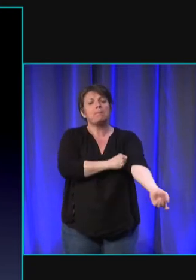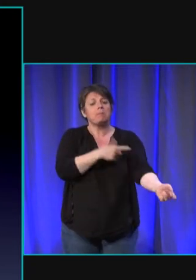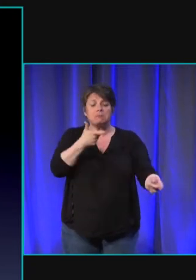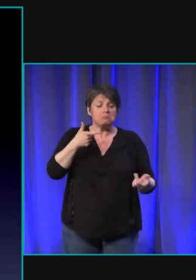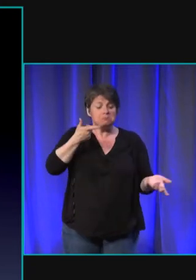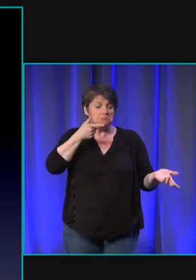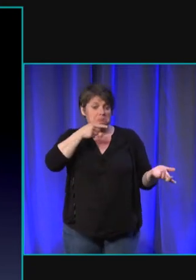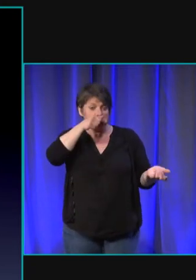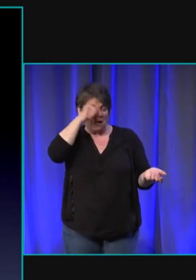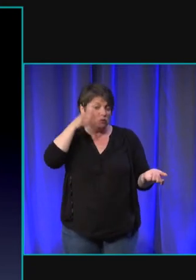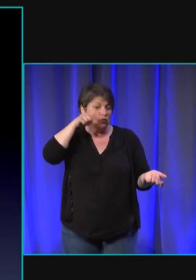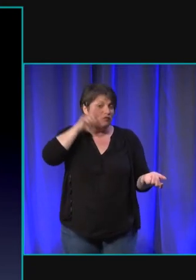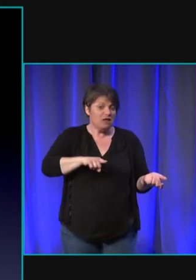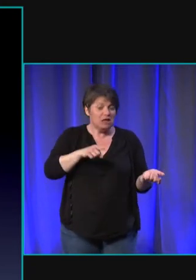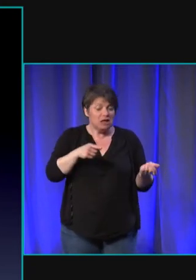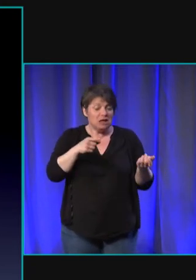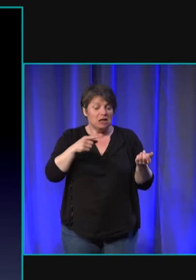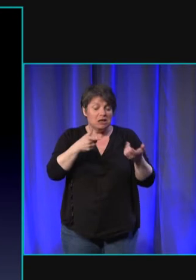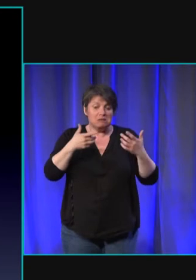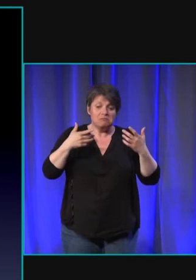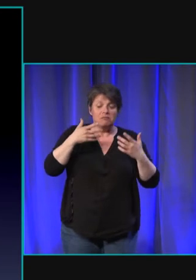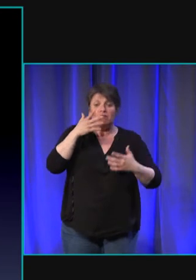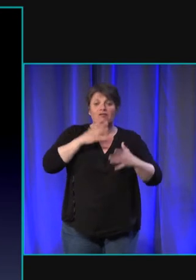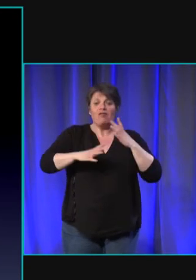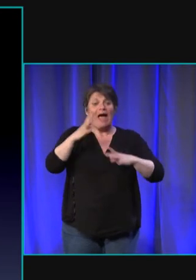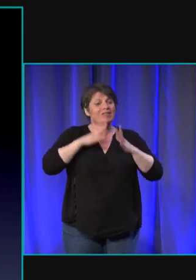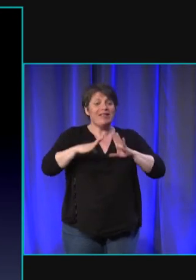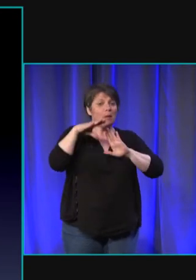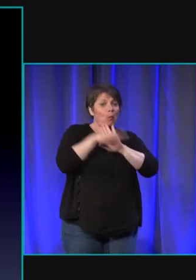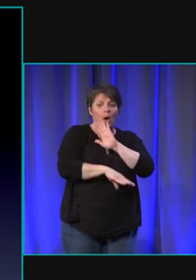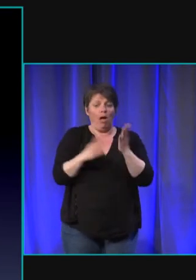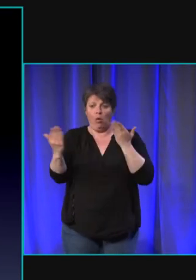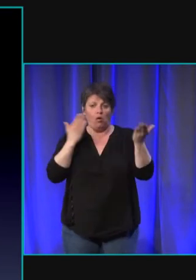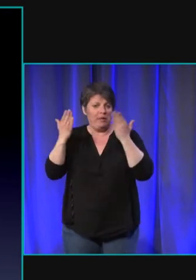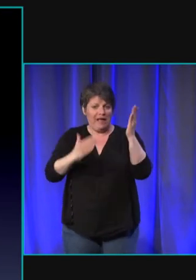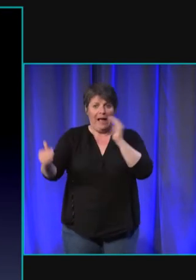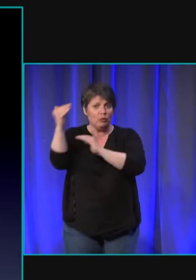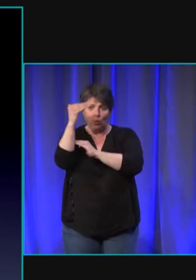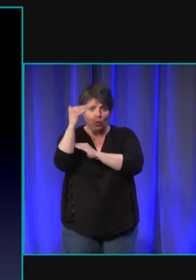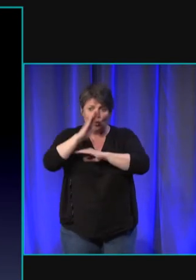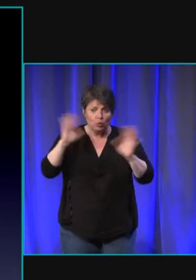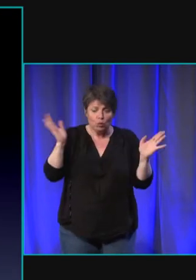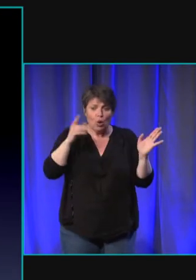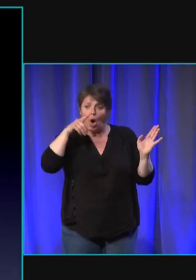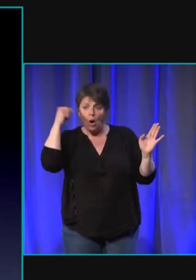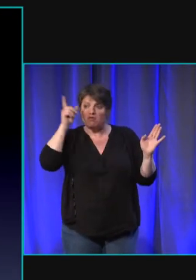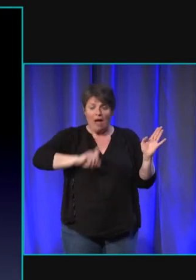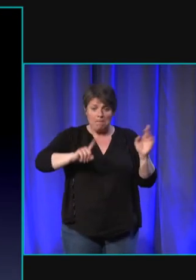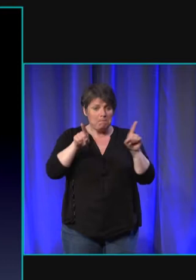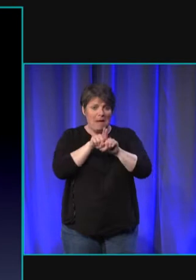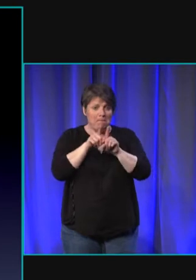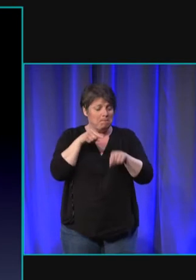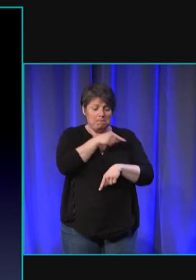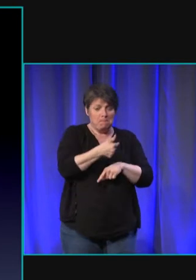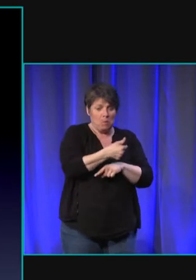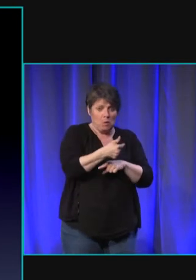leur sexe, auront toujours un indice de fatigue qui sera plus faible que celui des adultes, quel que soit le sexe, homme ou femme. Donc